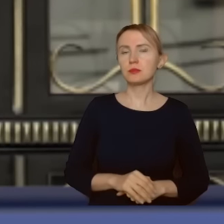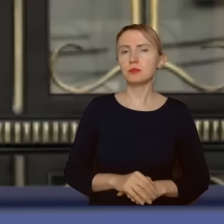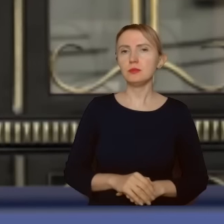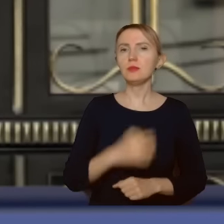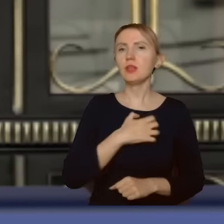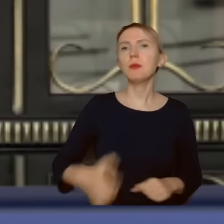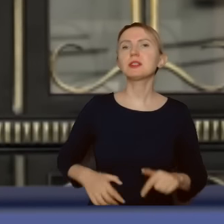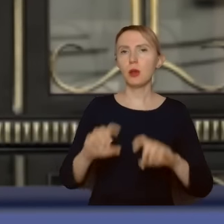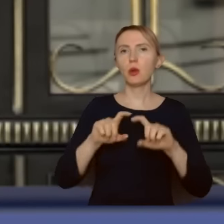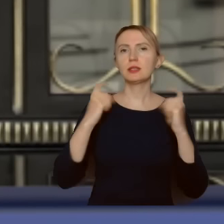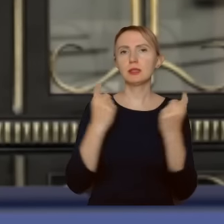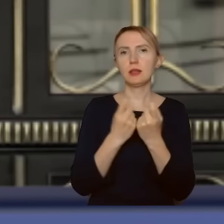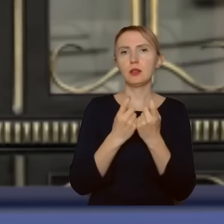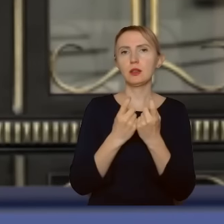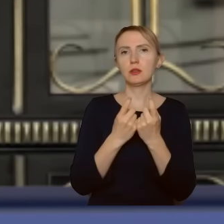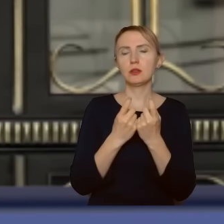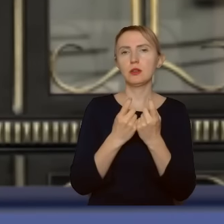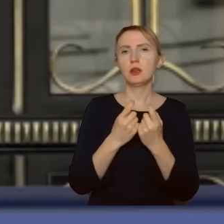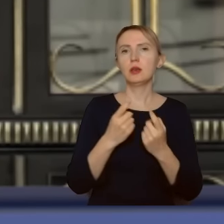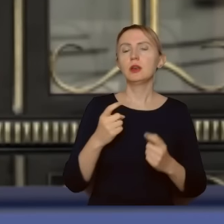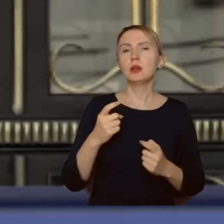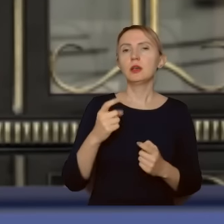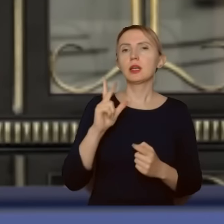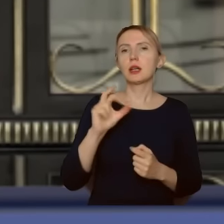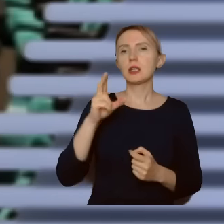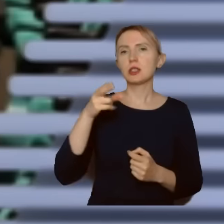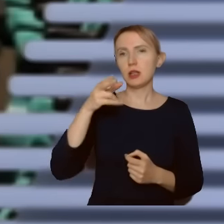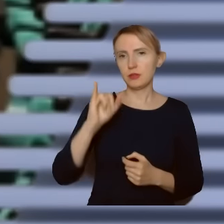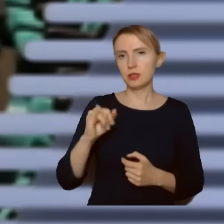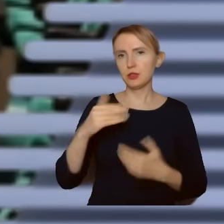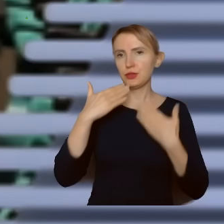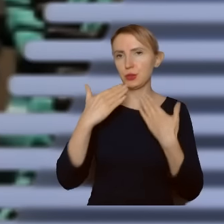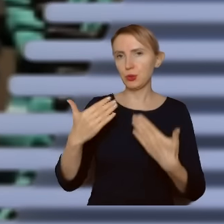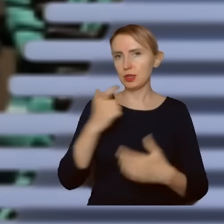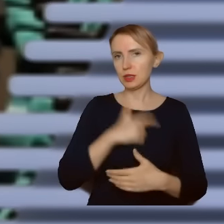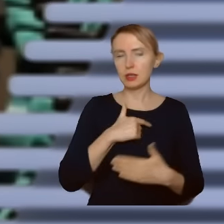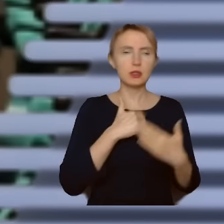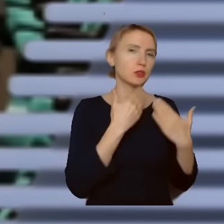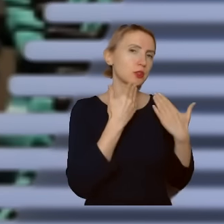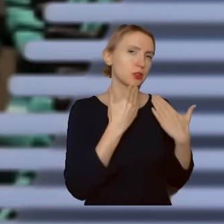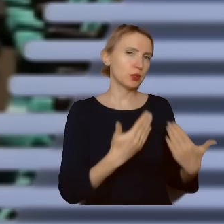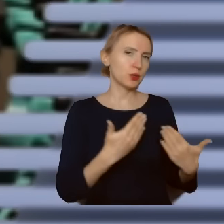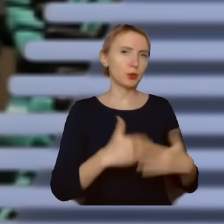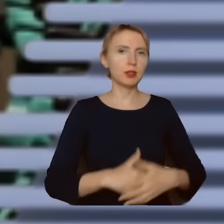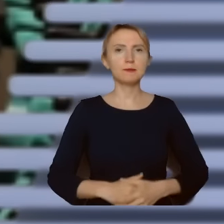Sejmu, senator Stanisław Karczewski. Bardzo panu serdecznie dziękuję za rozmowę.